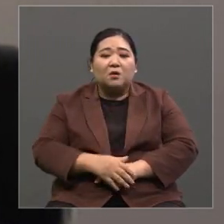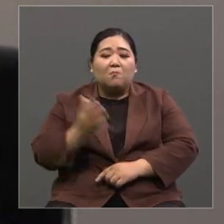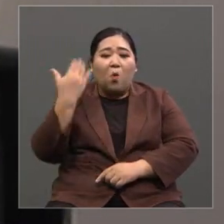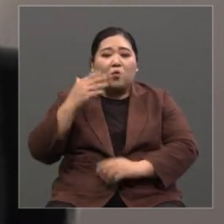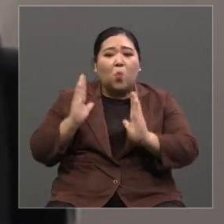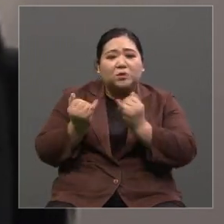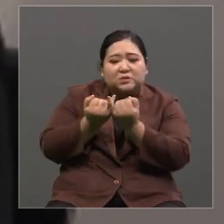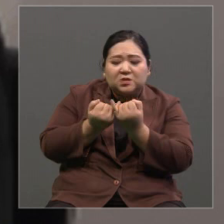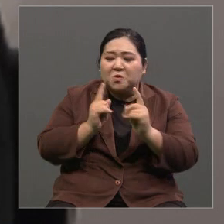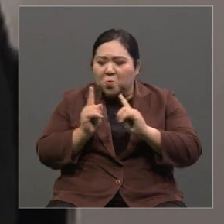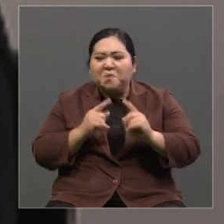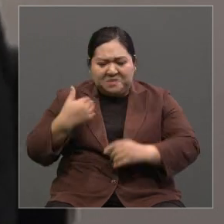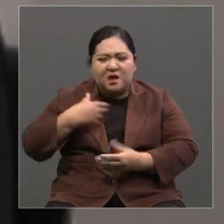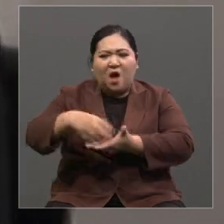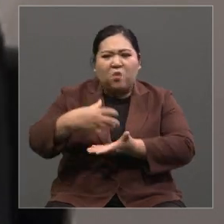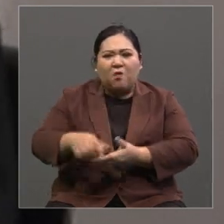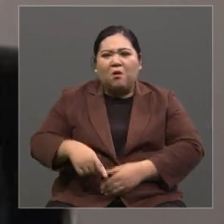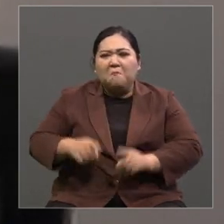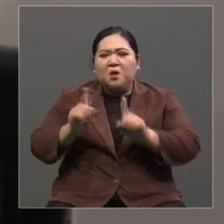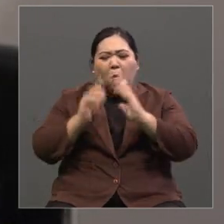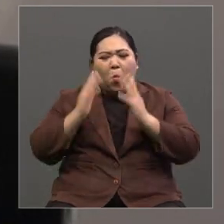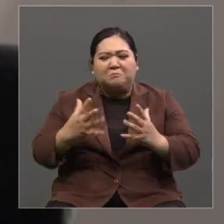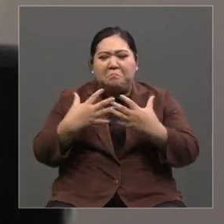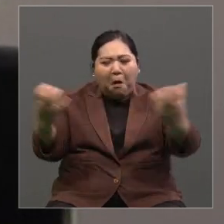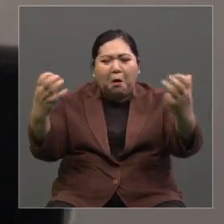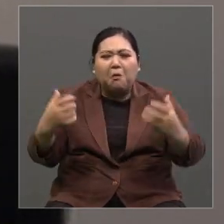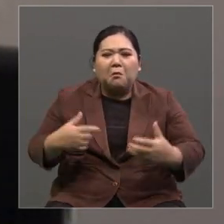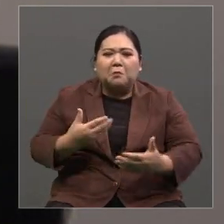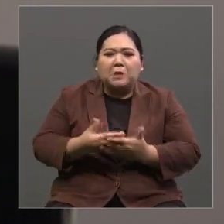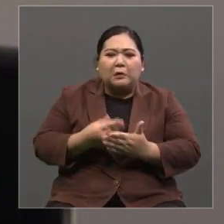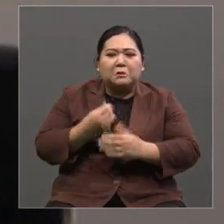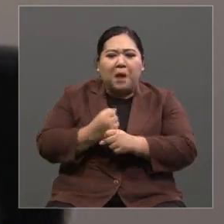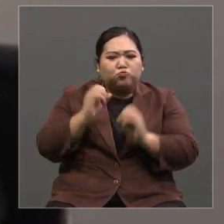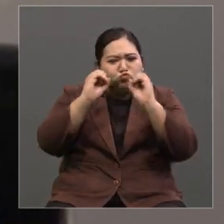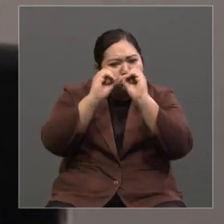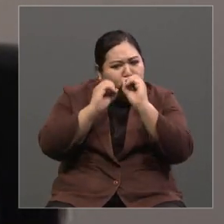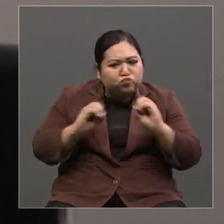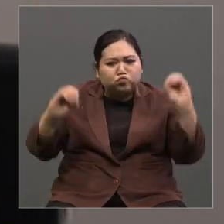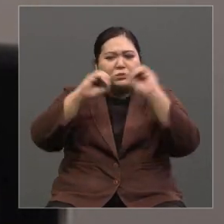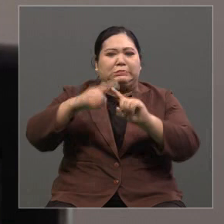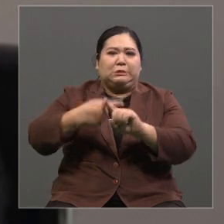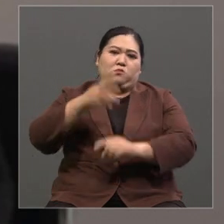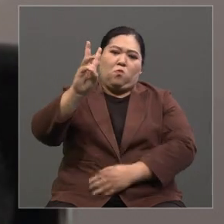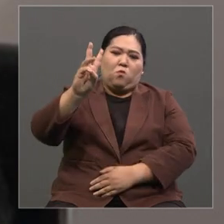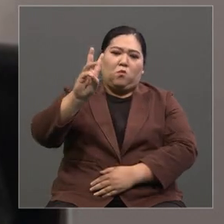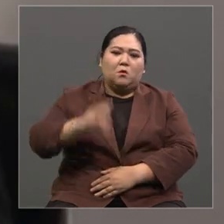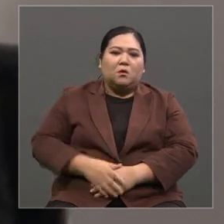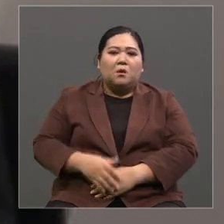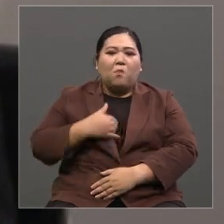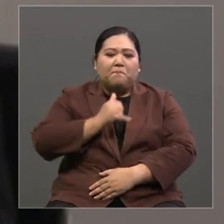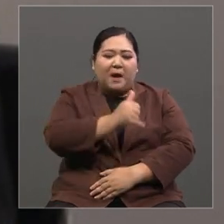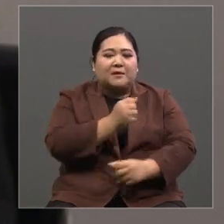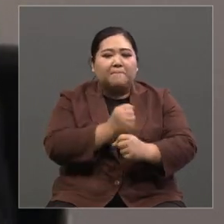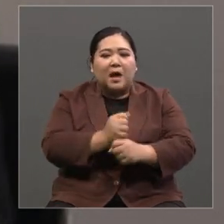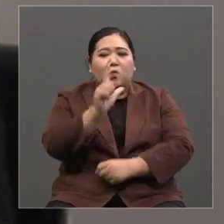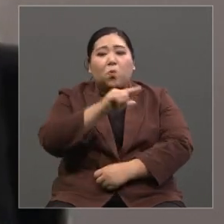ที่ผมจะเล่าตอนทำคดีลุงพลนะเหมือนหมอกทำไมไม่มีเงินเข้าเลยสักบาทเดียวตลอดระยะเวลา 6เดือนแล้วเวลาผมไปคดีให้